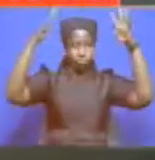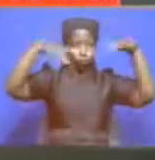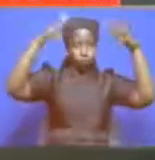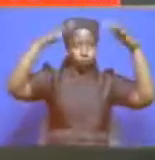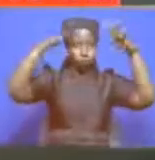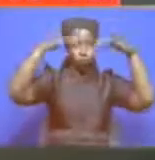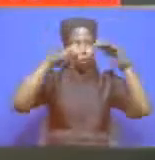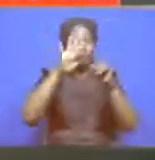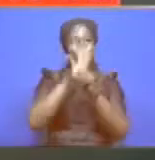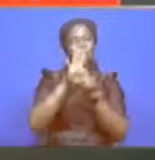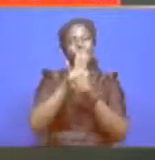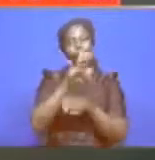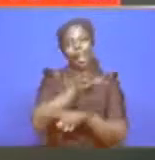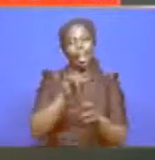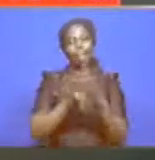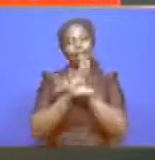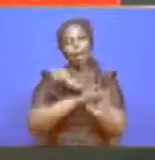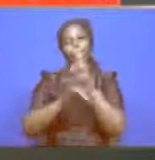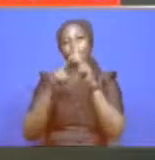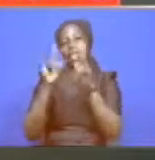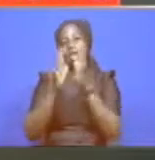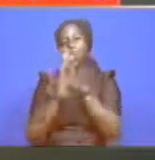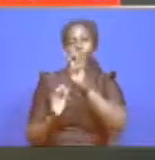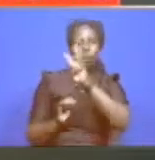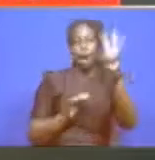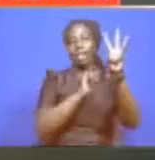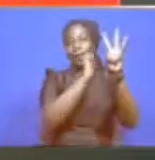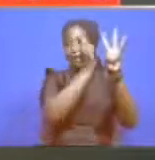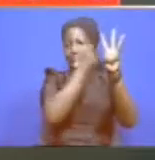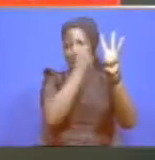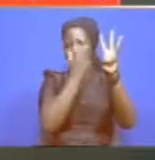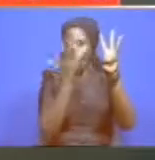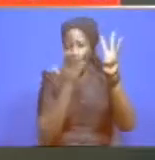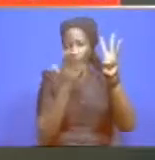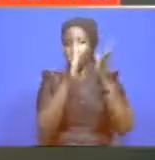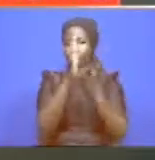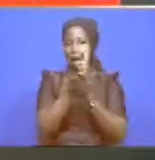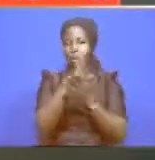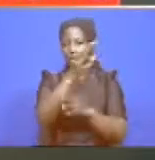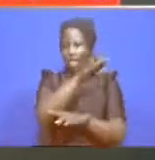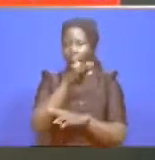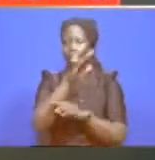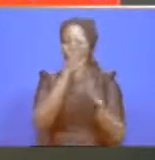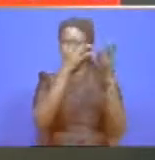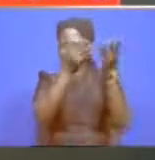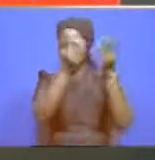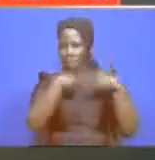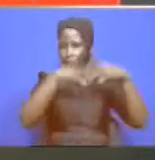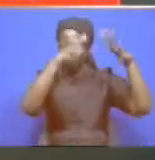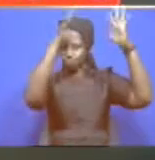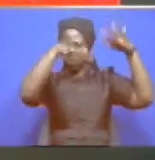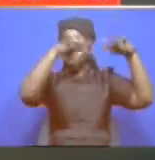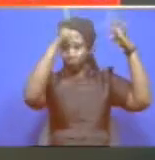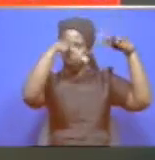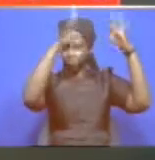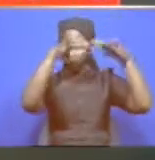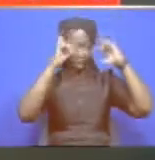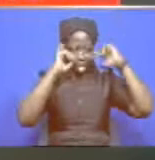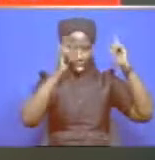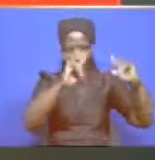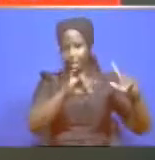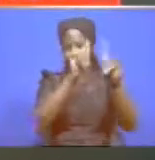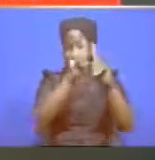mengi humu nchini, tukianzia na sehemu za magharibi mwa nchi ambapo baadhi ya maeneo yataweza kupokea mvua na ngurumo za radi. Hali ni